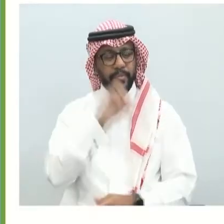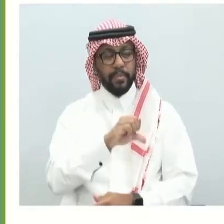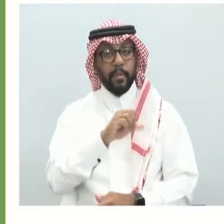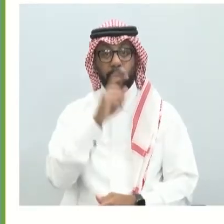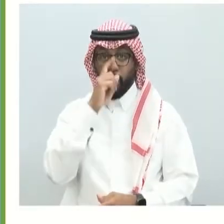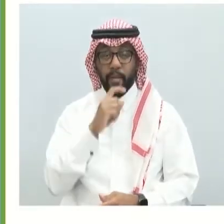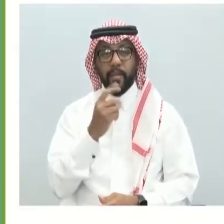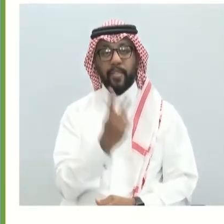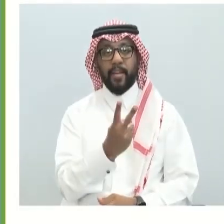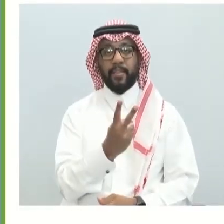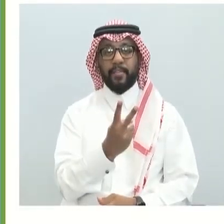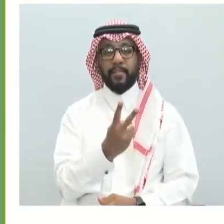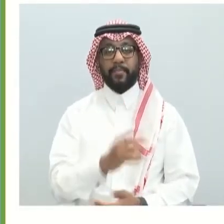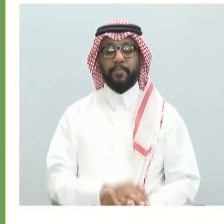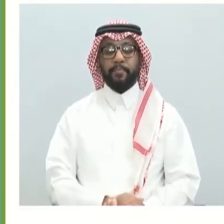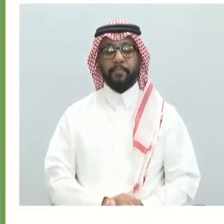الثانيه